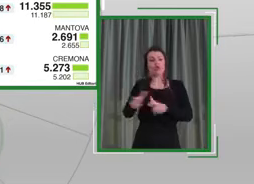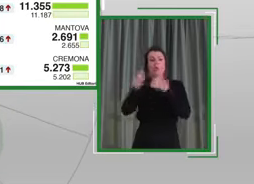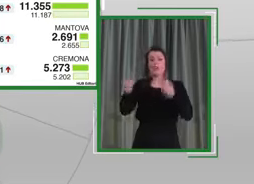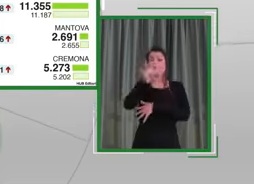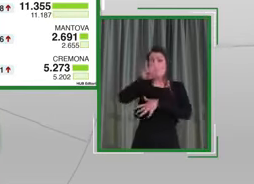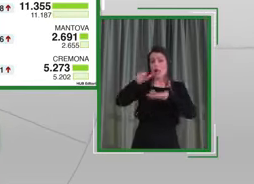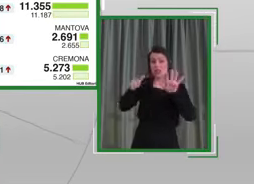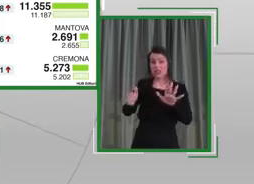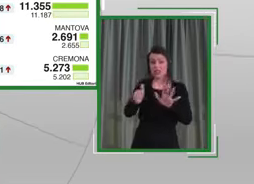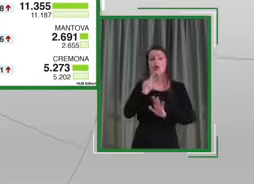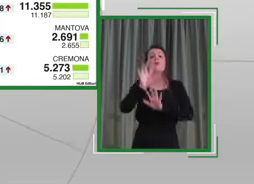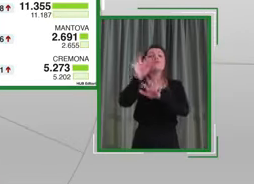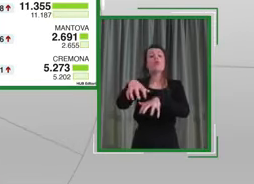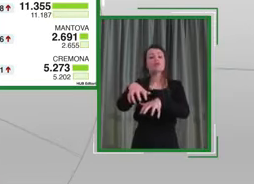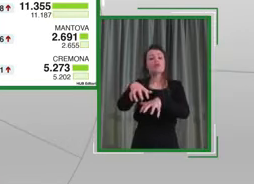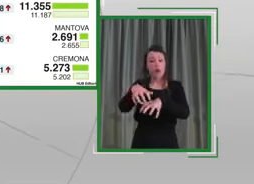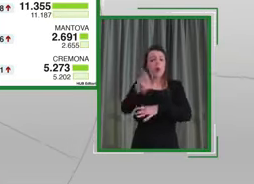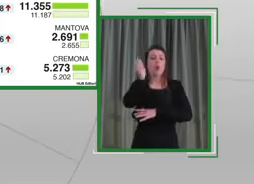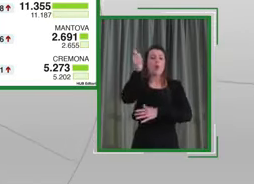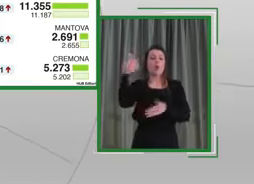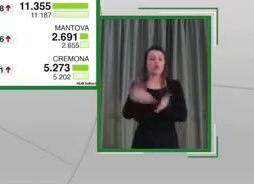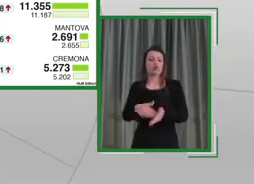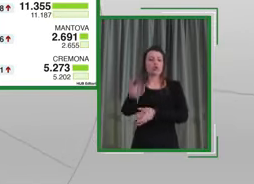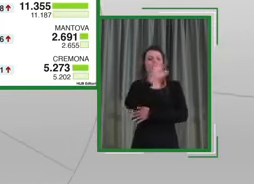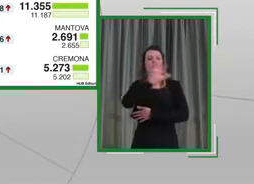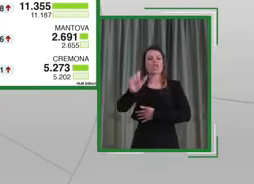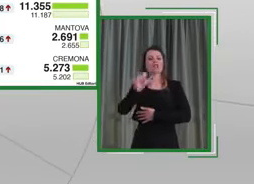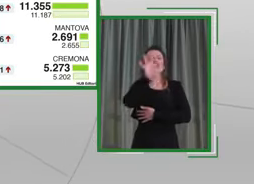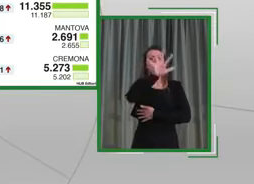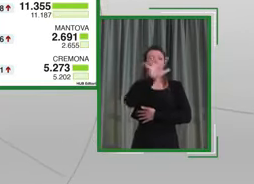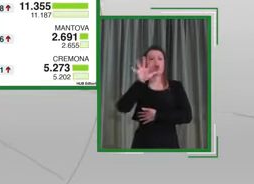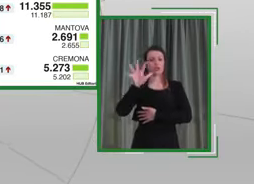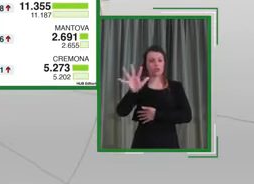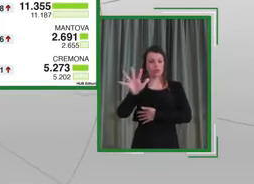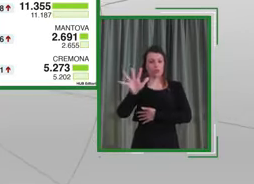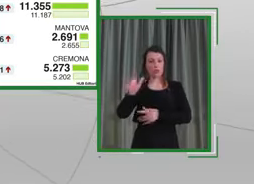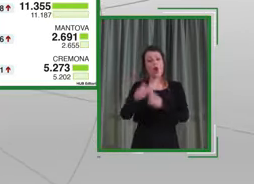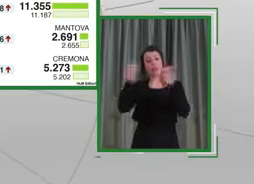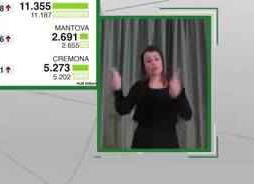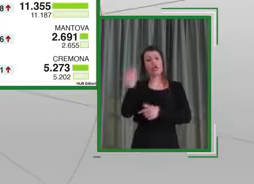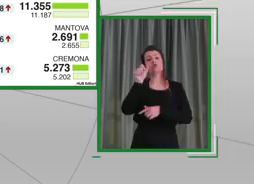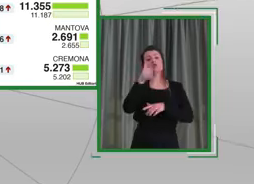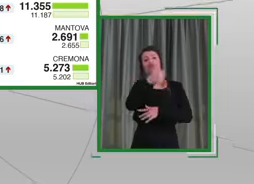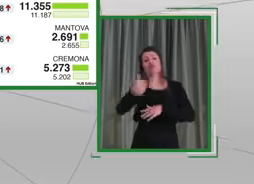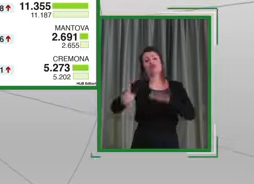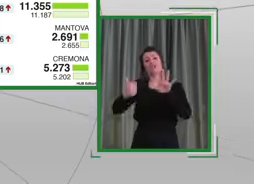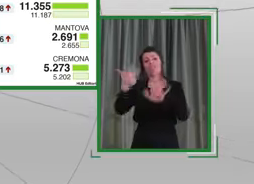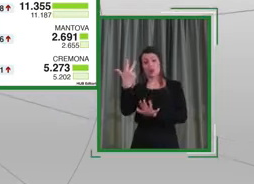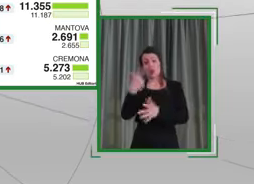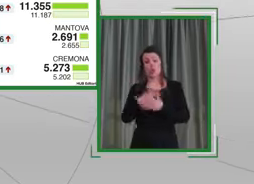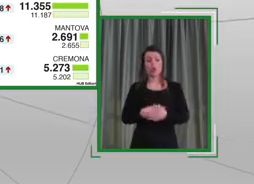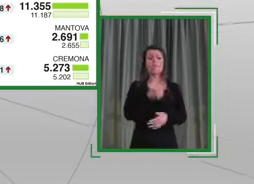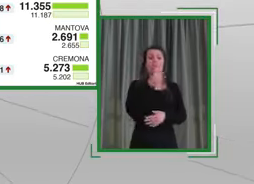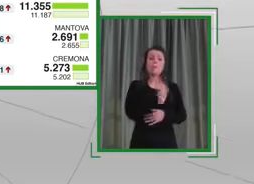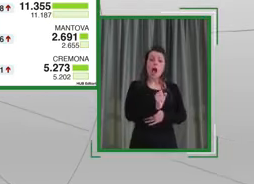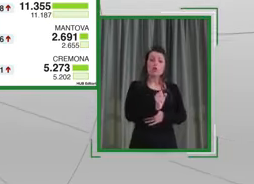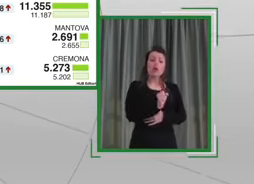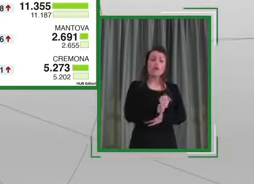brescia 11.355 più 168 mantova